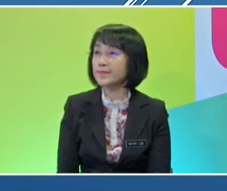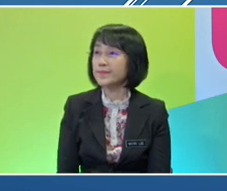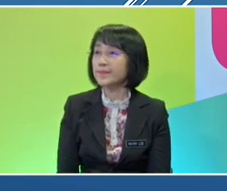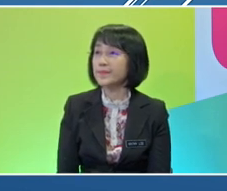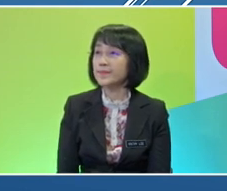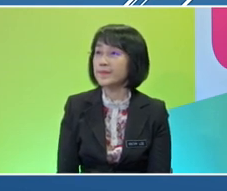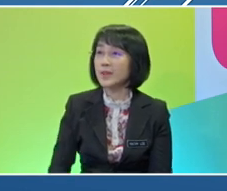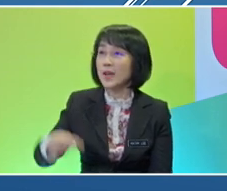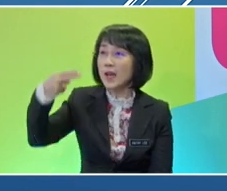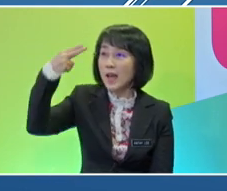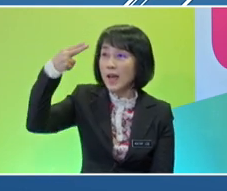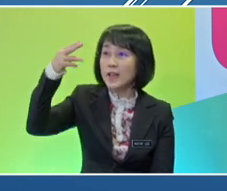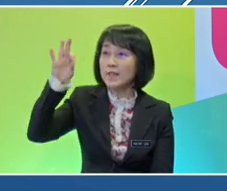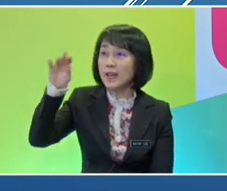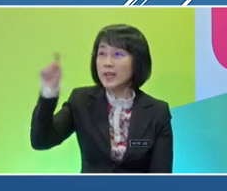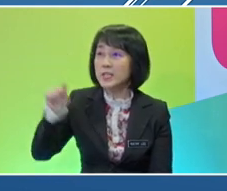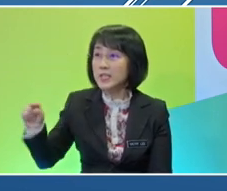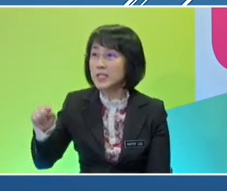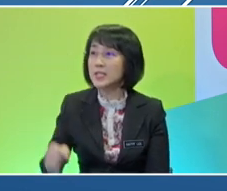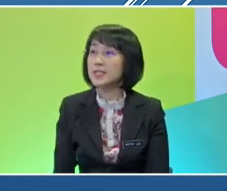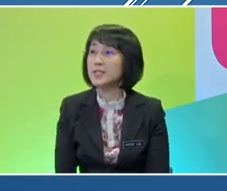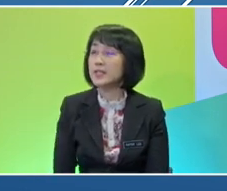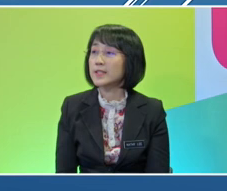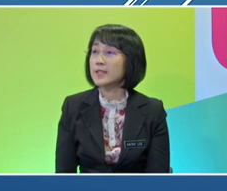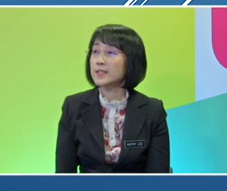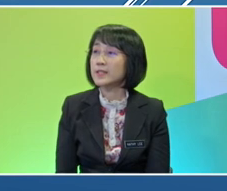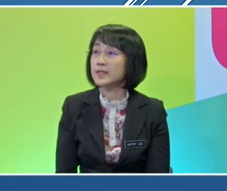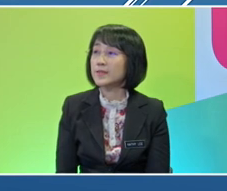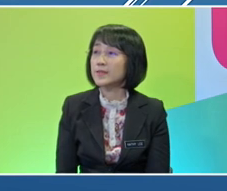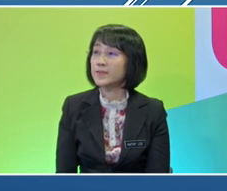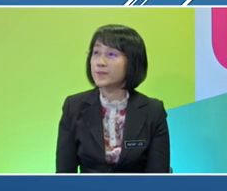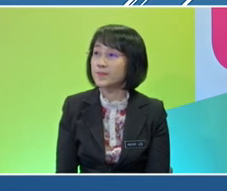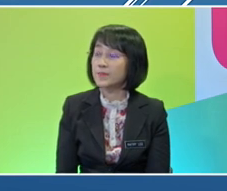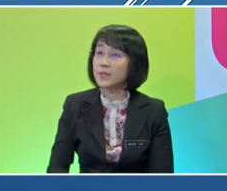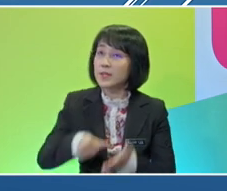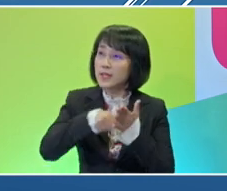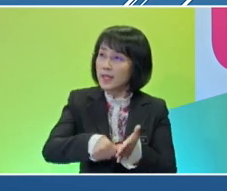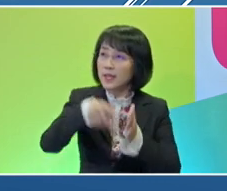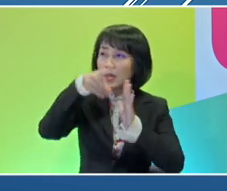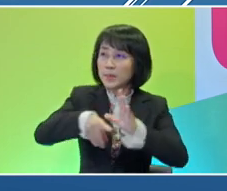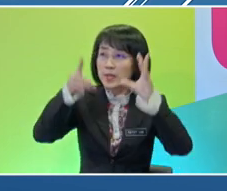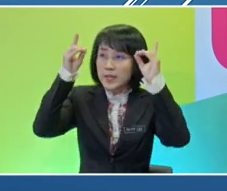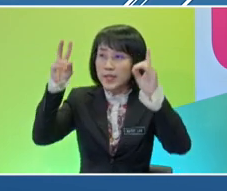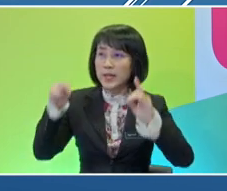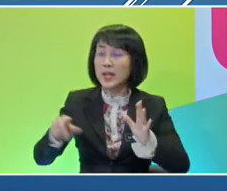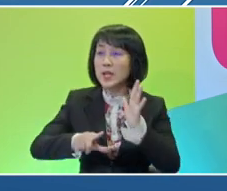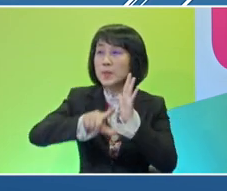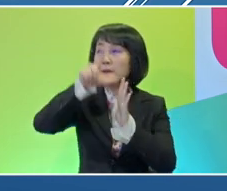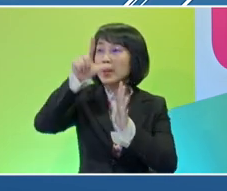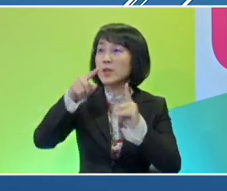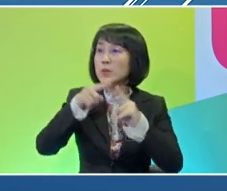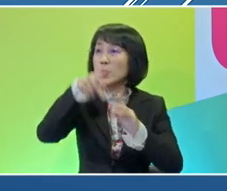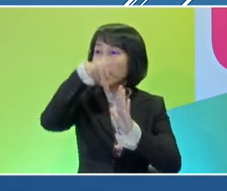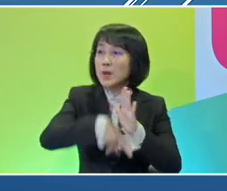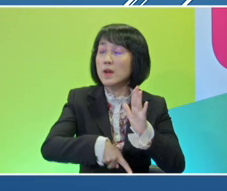dalam satu ruang yang berlainan juga menekankan pendidikan tapi lebih kepada peraturan